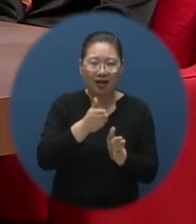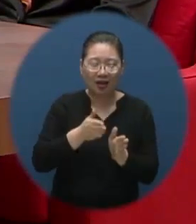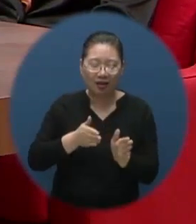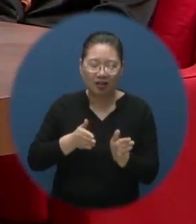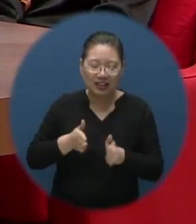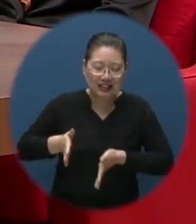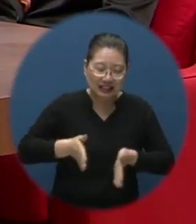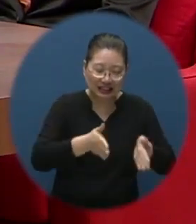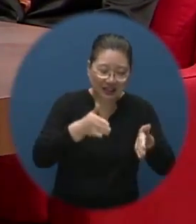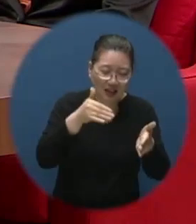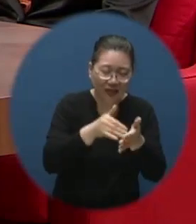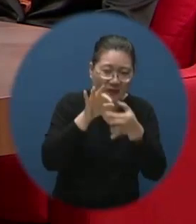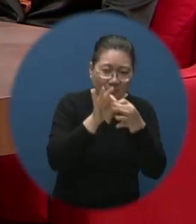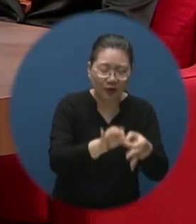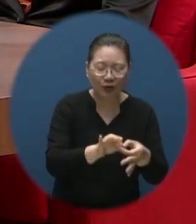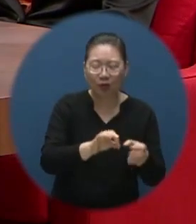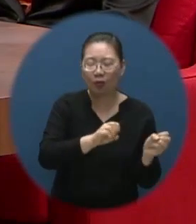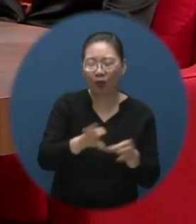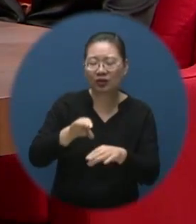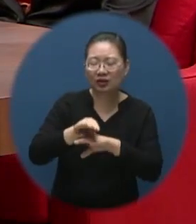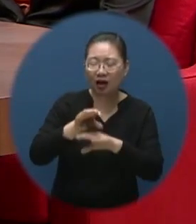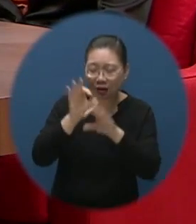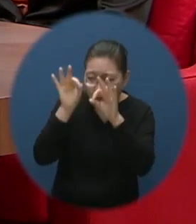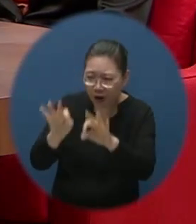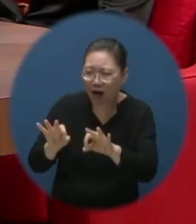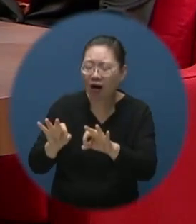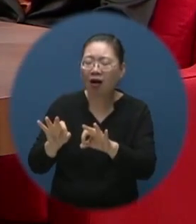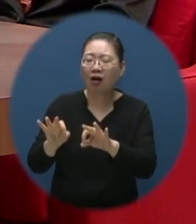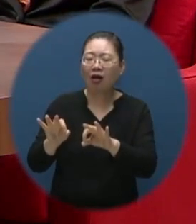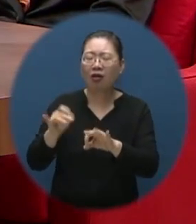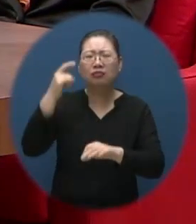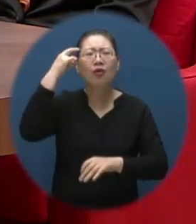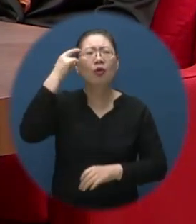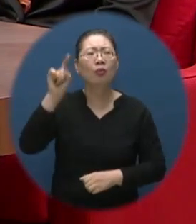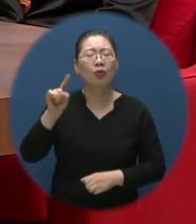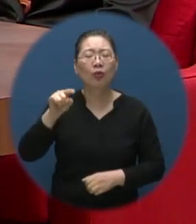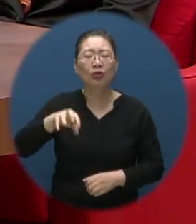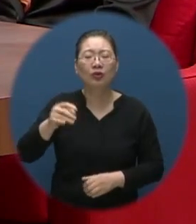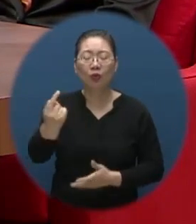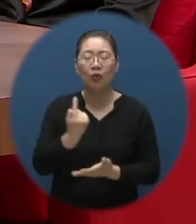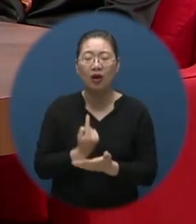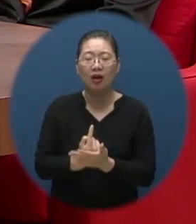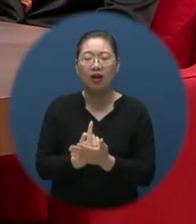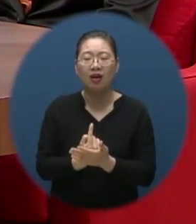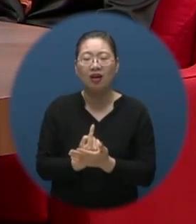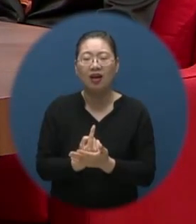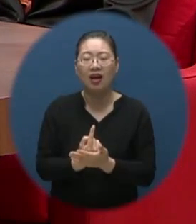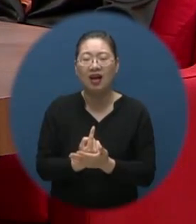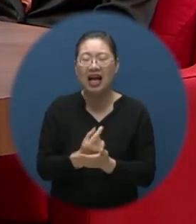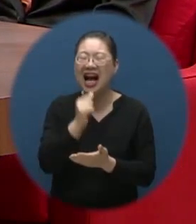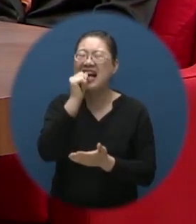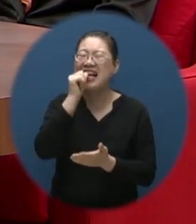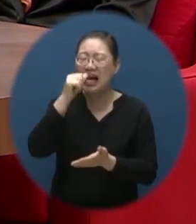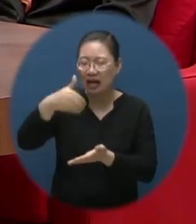거예요. 이야. 그래서 저 생각에, 그때, 야, 여기 와서 저 고물들 저거 좀